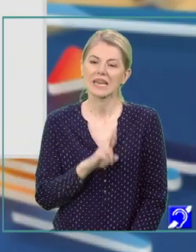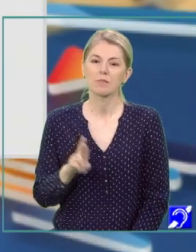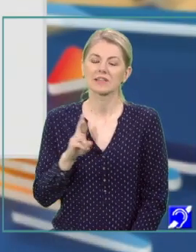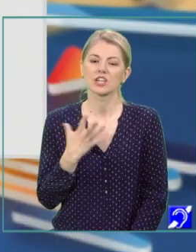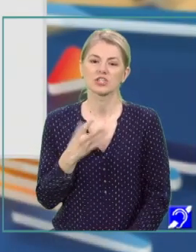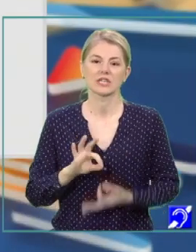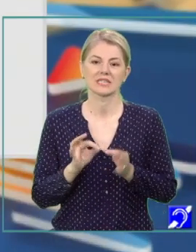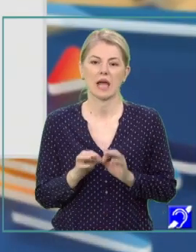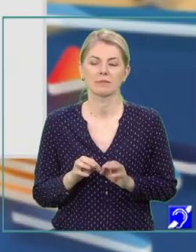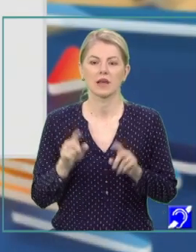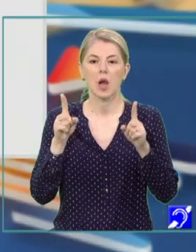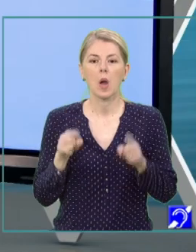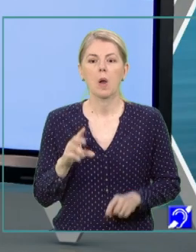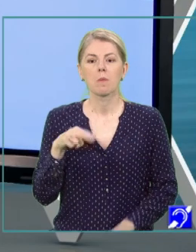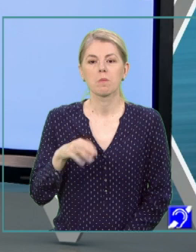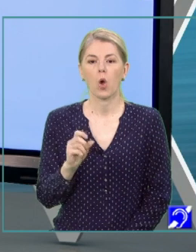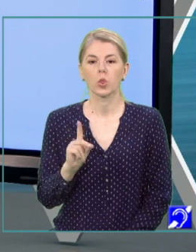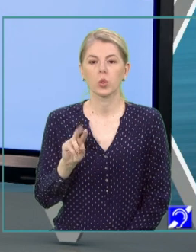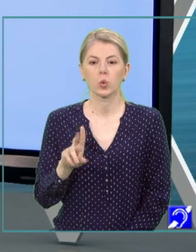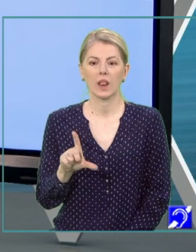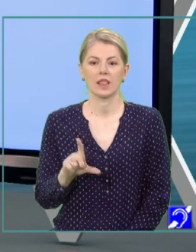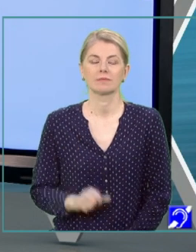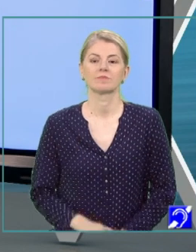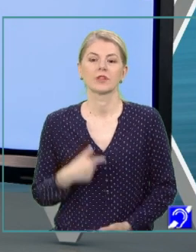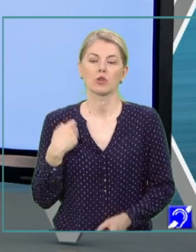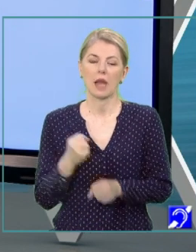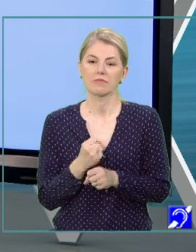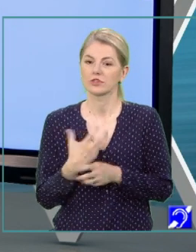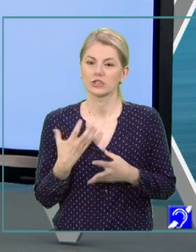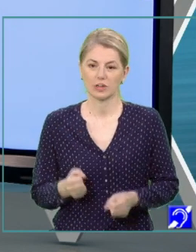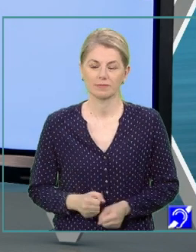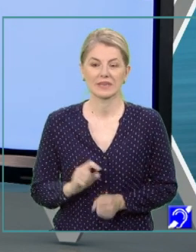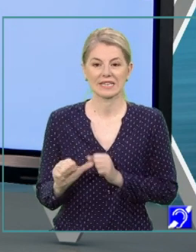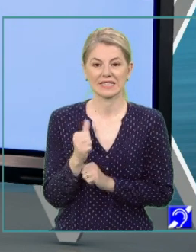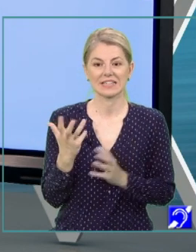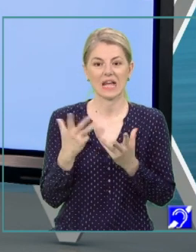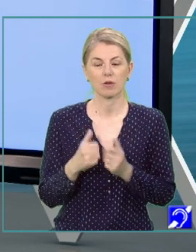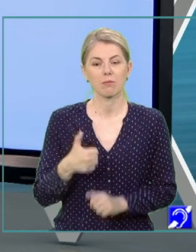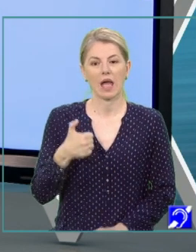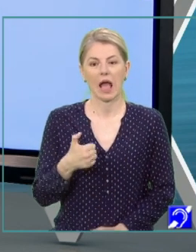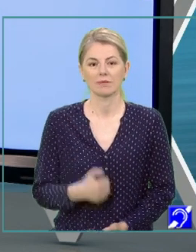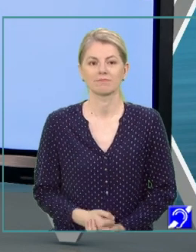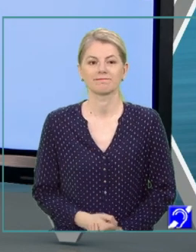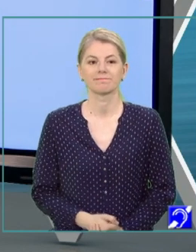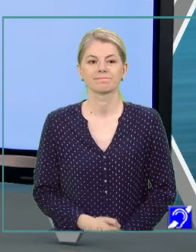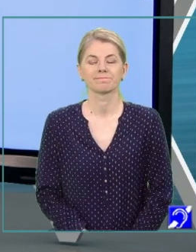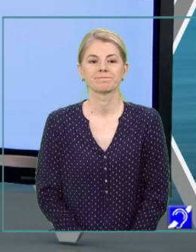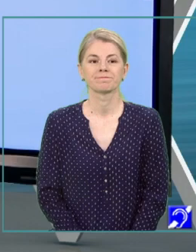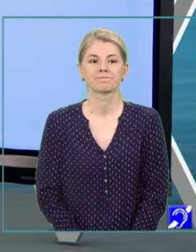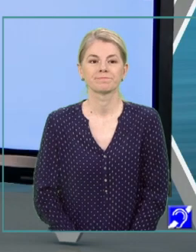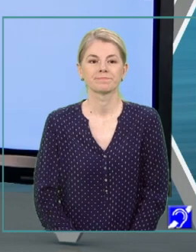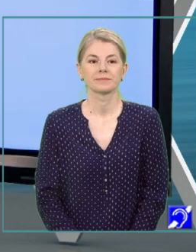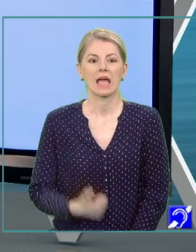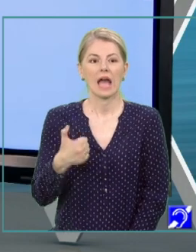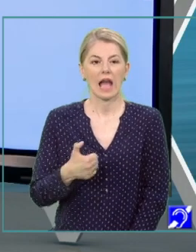ce înseamnă modul de X. Deci noi avem de făcut următoarele lucruri. Întâi să-l calculăm pe A. Ia să vedem.